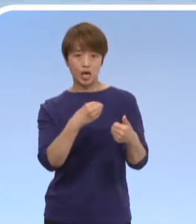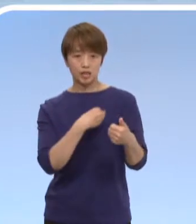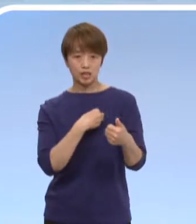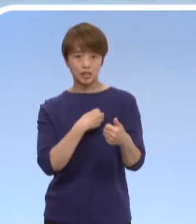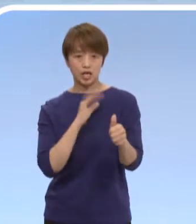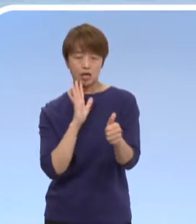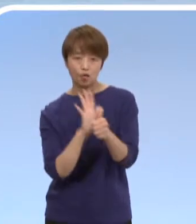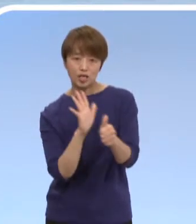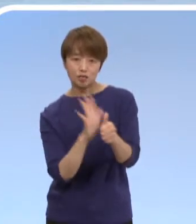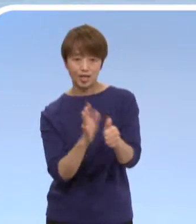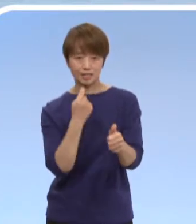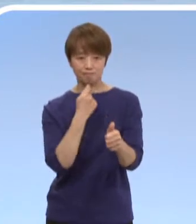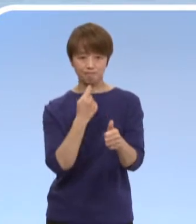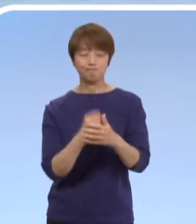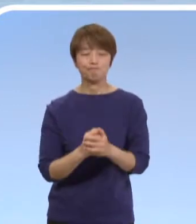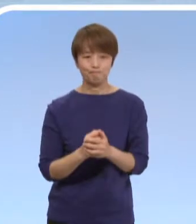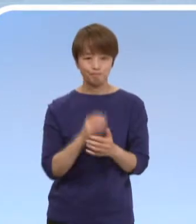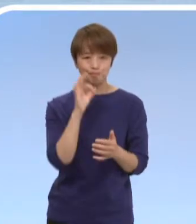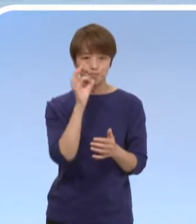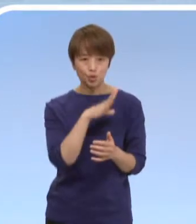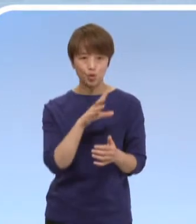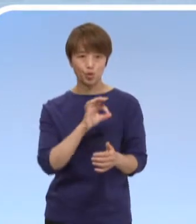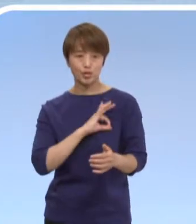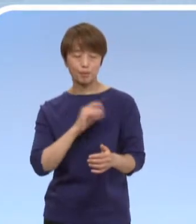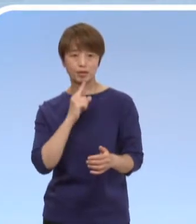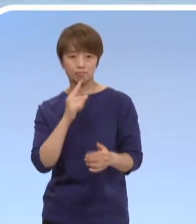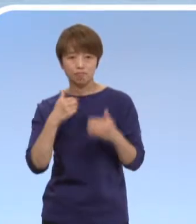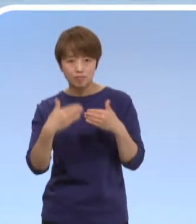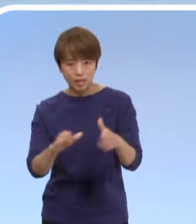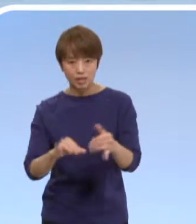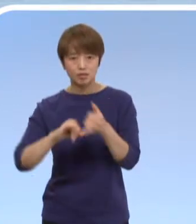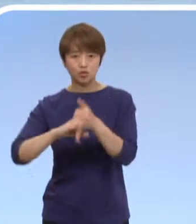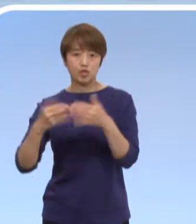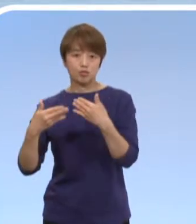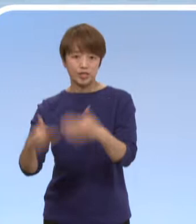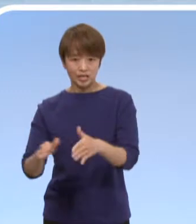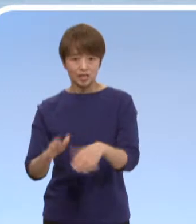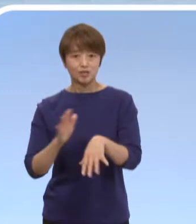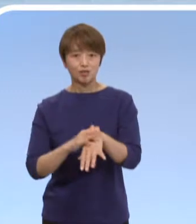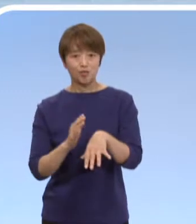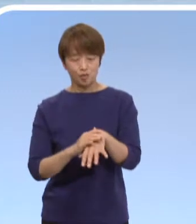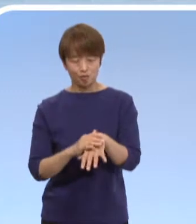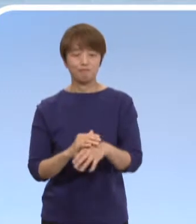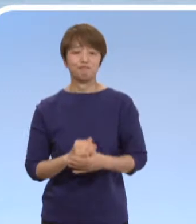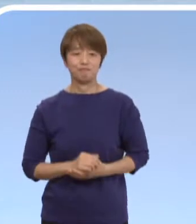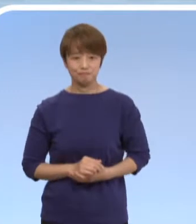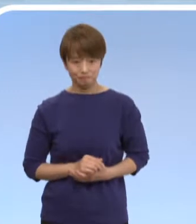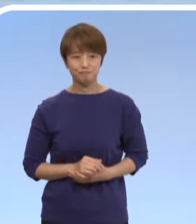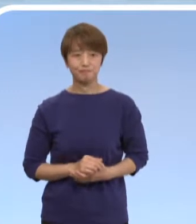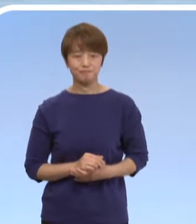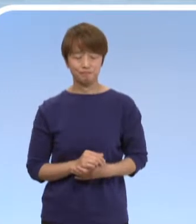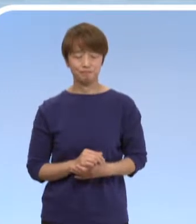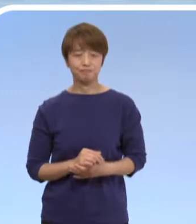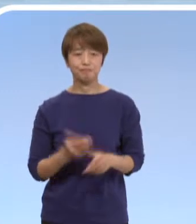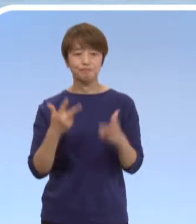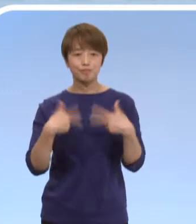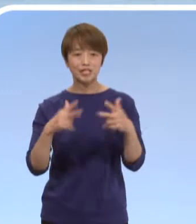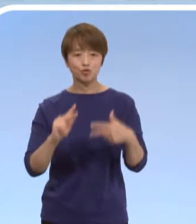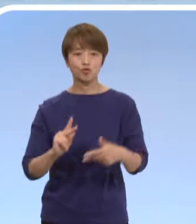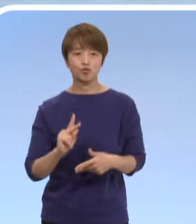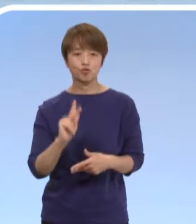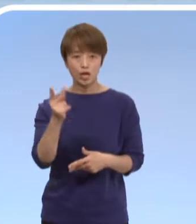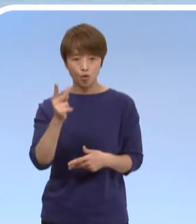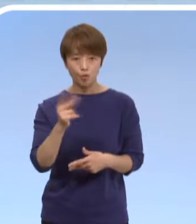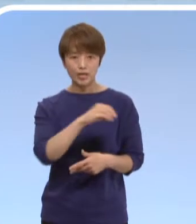決のお手伝い。無料、匿名、予約不要で相談できます。開設は